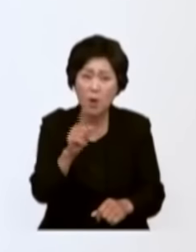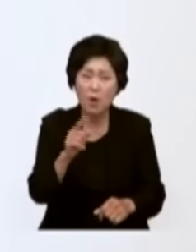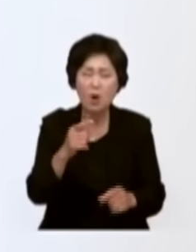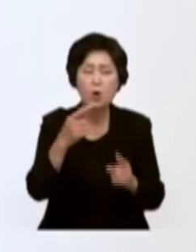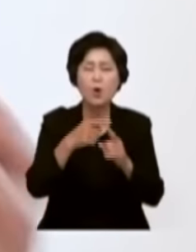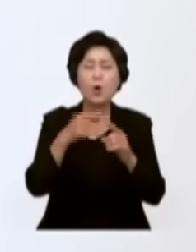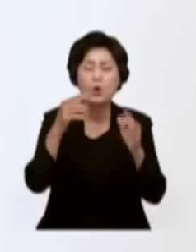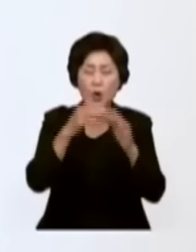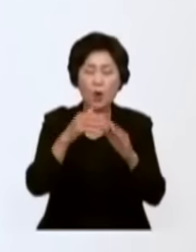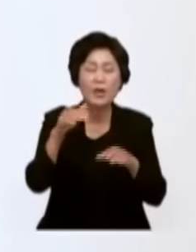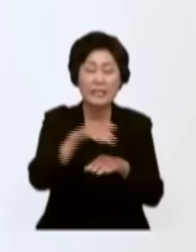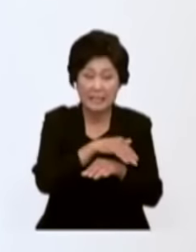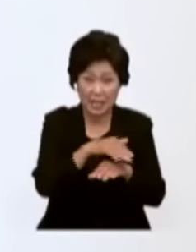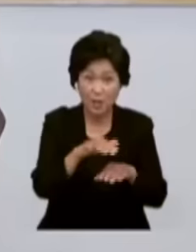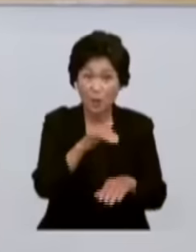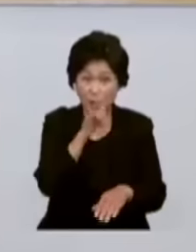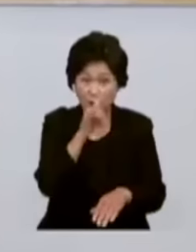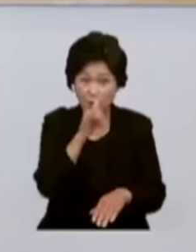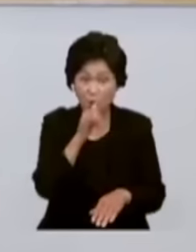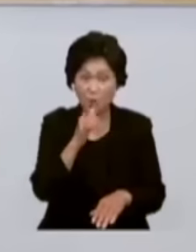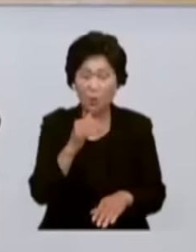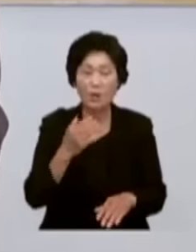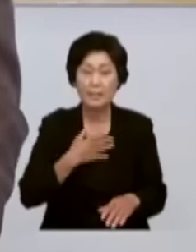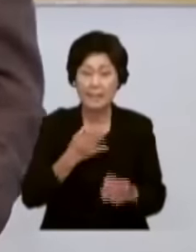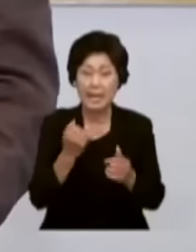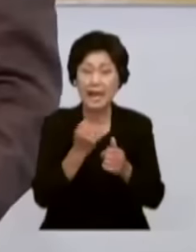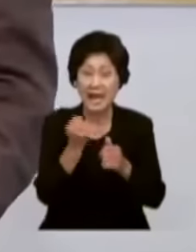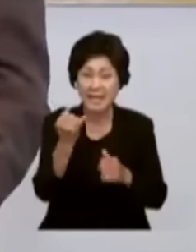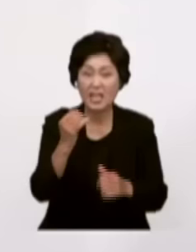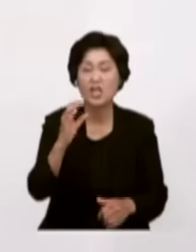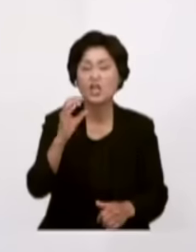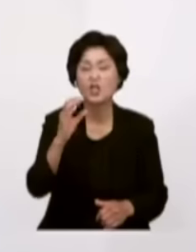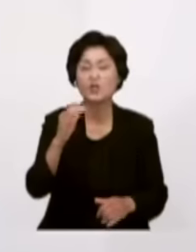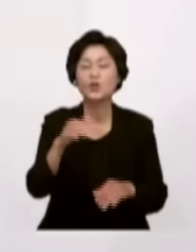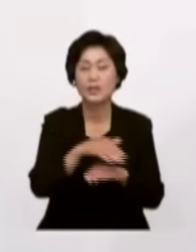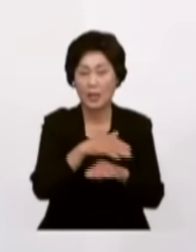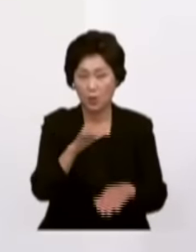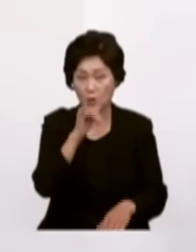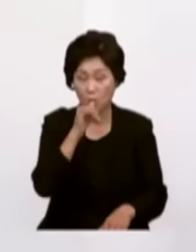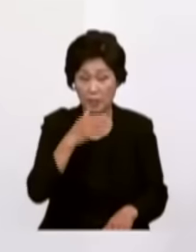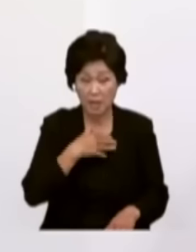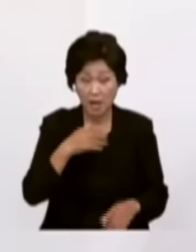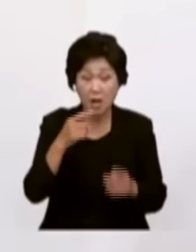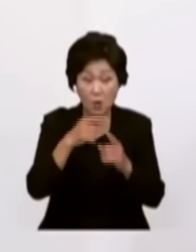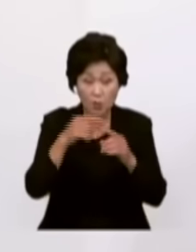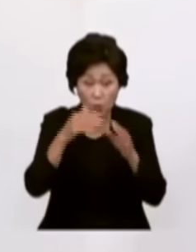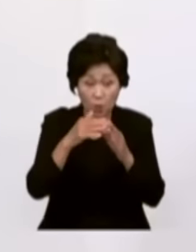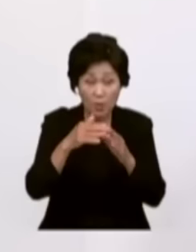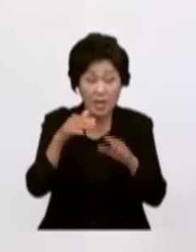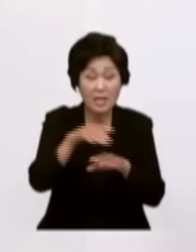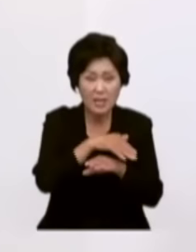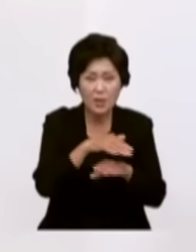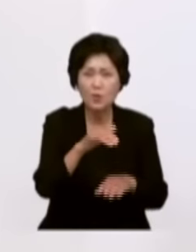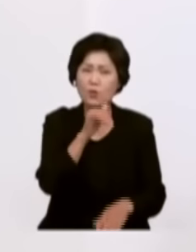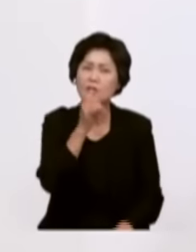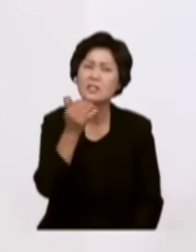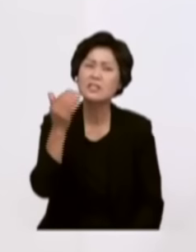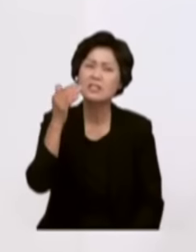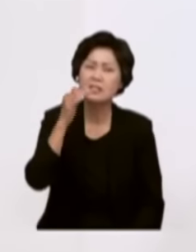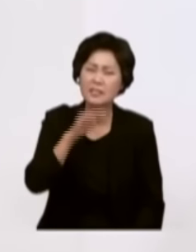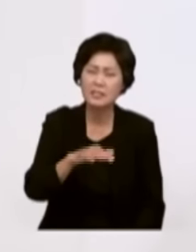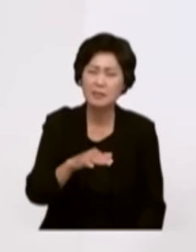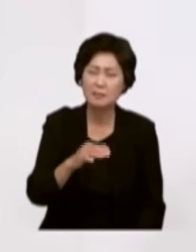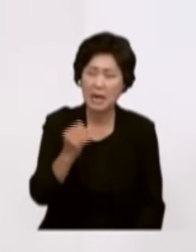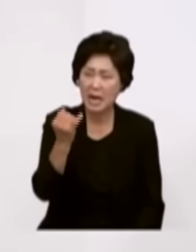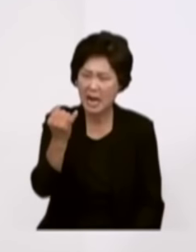그냥 아내는 천주교를 다니고 있었고 그때? 예, 아내는 천주교를 다니고 있었고 저는 교회를 다니는데 그냥 너무